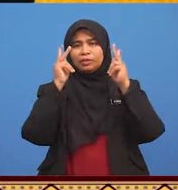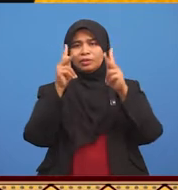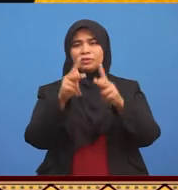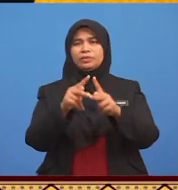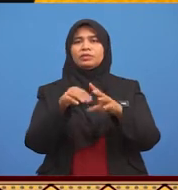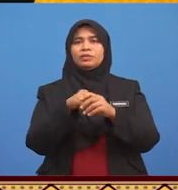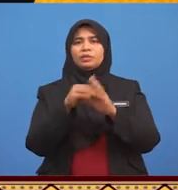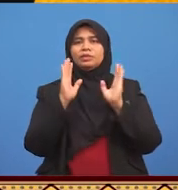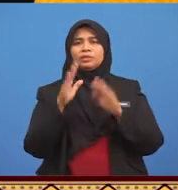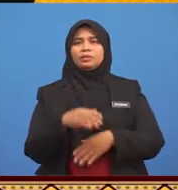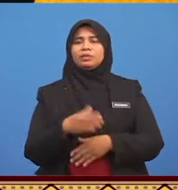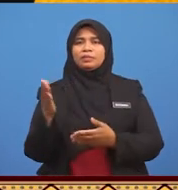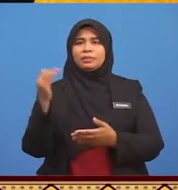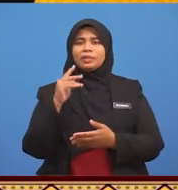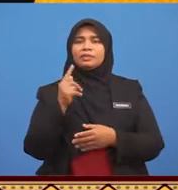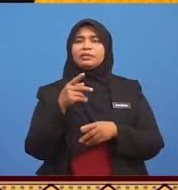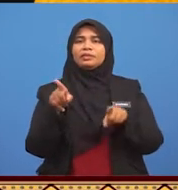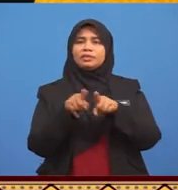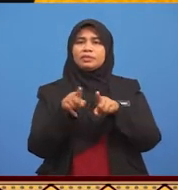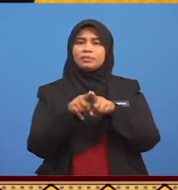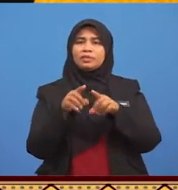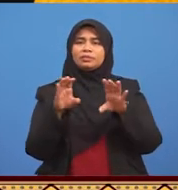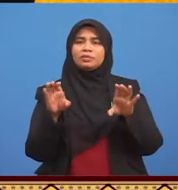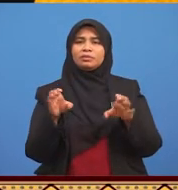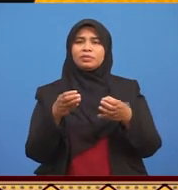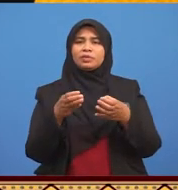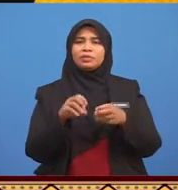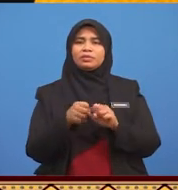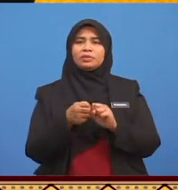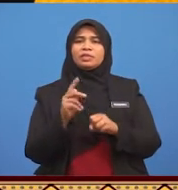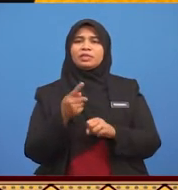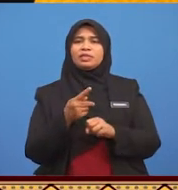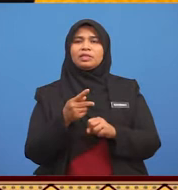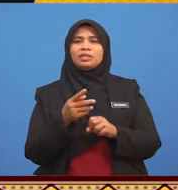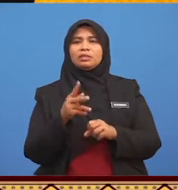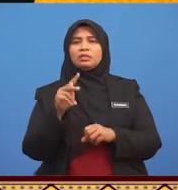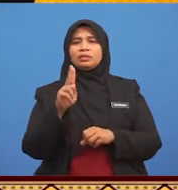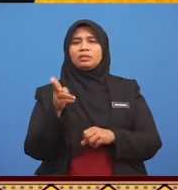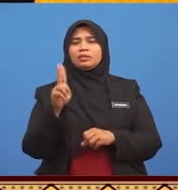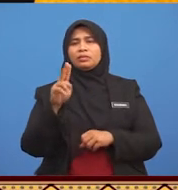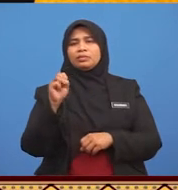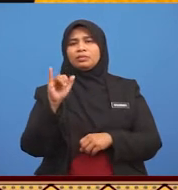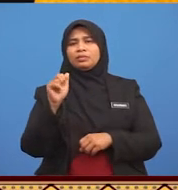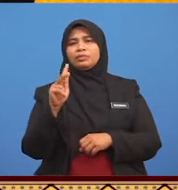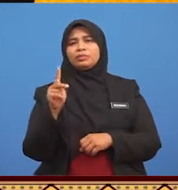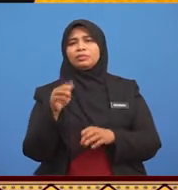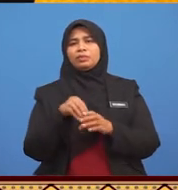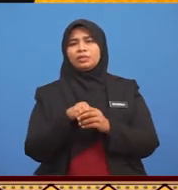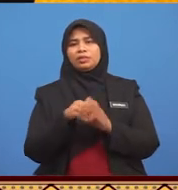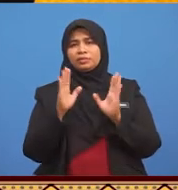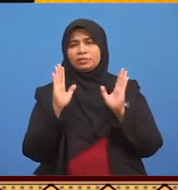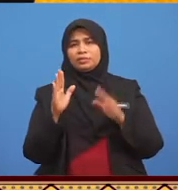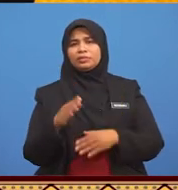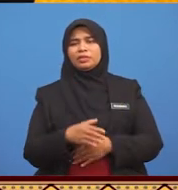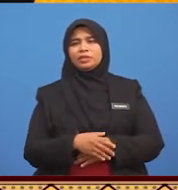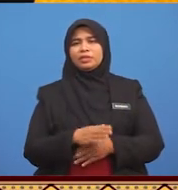ini, marilah kita semua melaksanakannya agar khusyuk dalam solat menjadi makanan ibadah kita dan